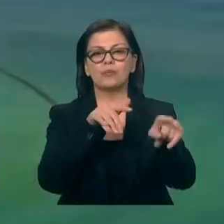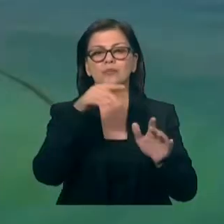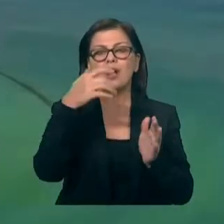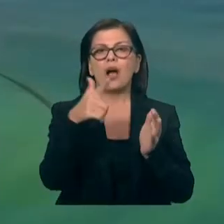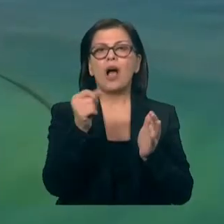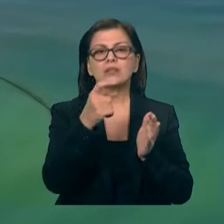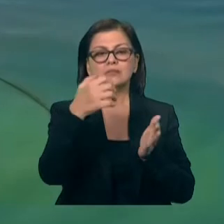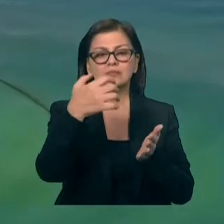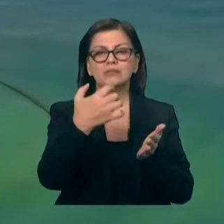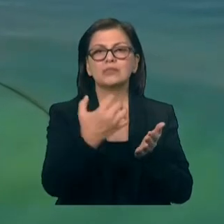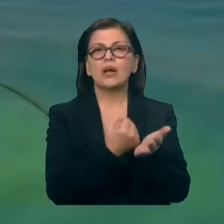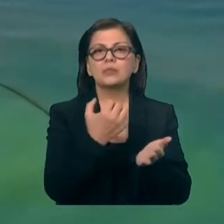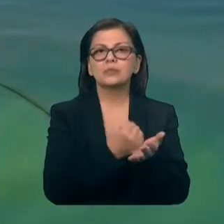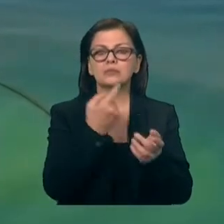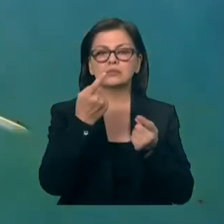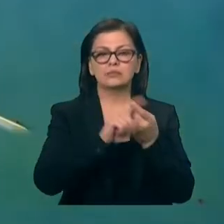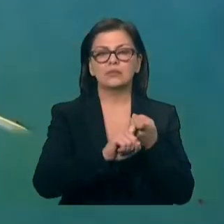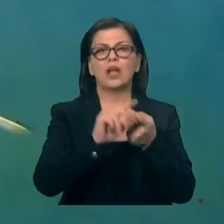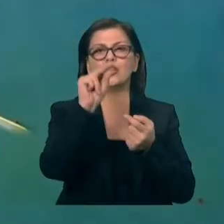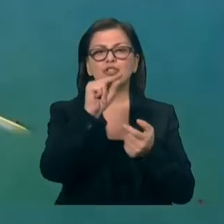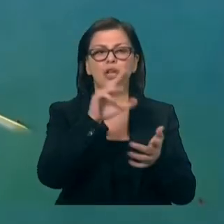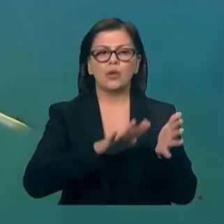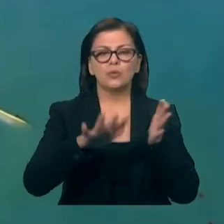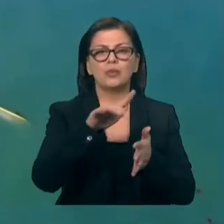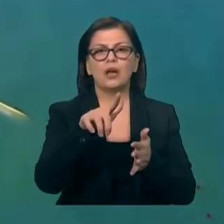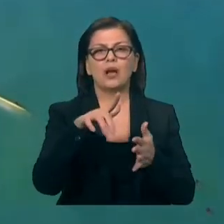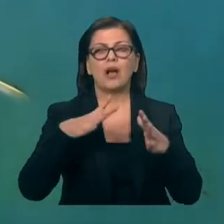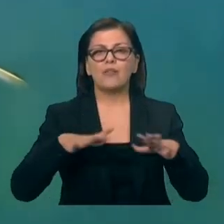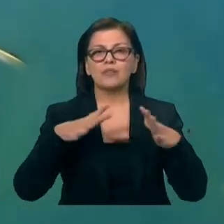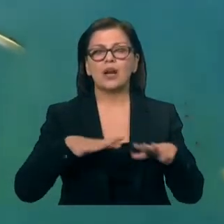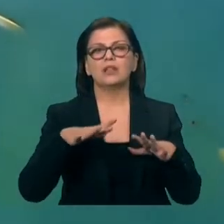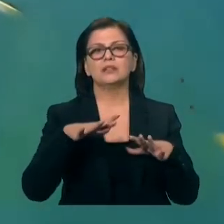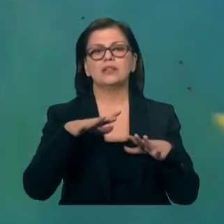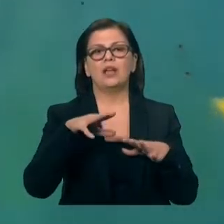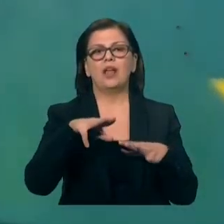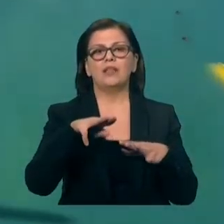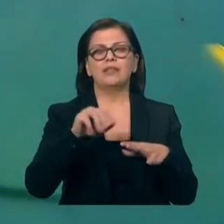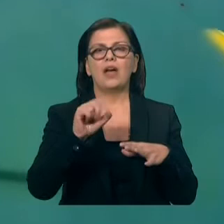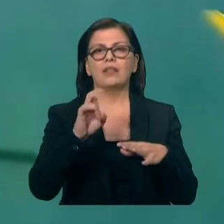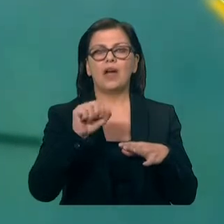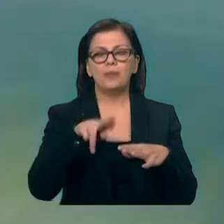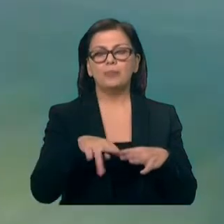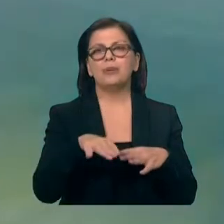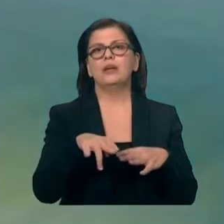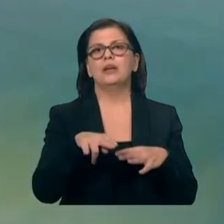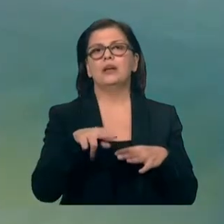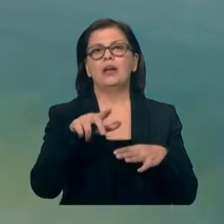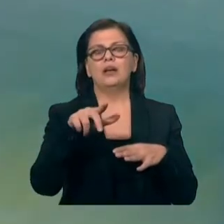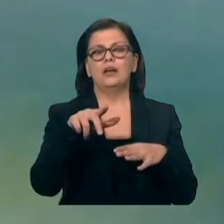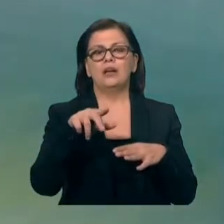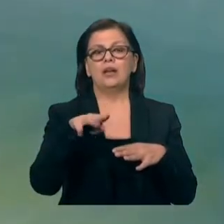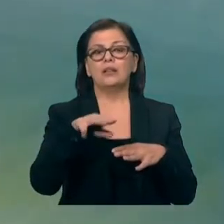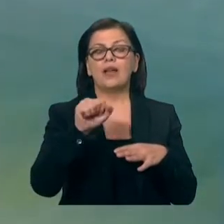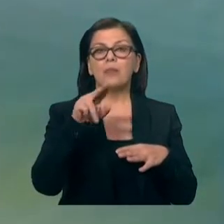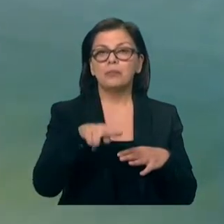təbii qazın genişləndirilən Cənubi Qafqaz qaz boru kəməri, TANAP və TAP vasitəsilə ilkin olaraq Türkiyə və Cənubi